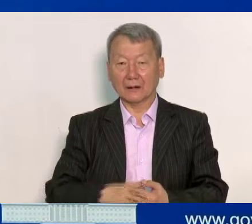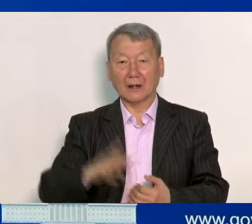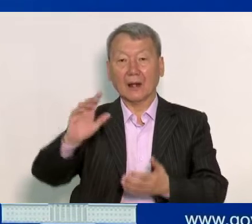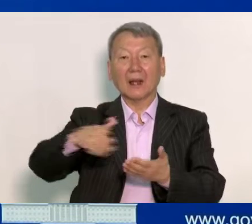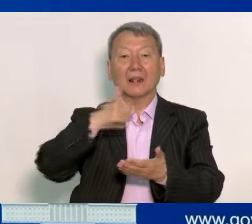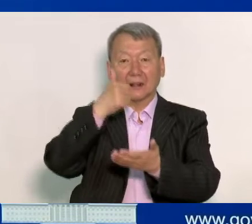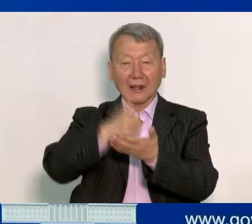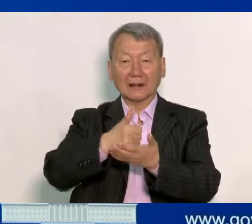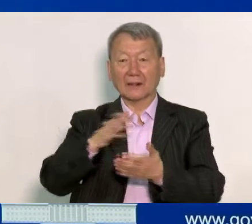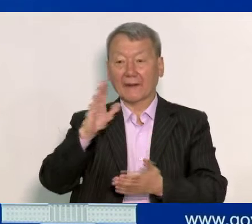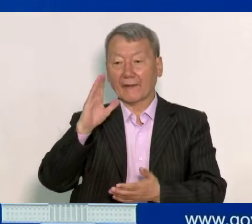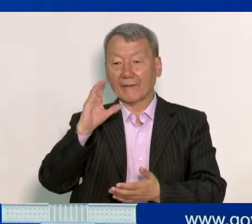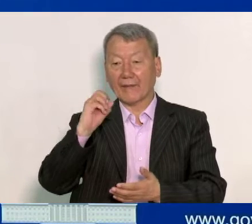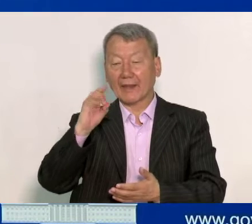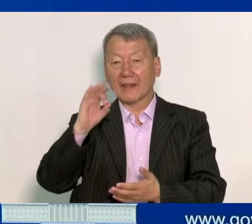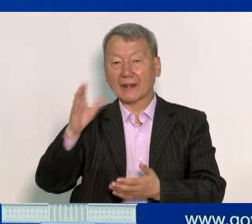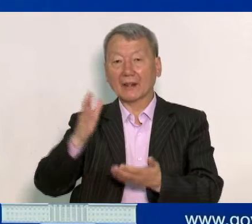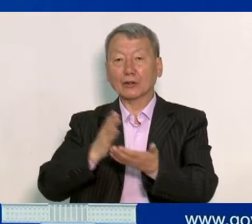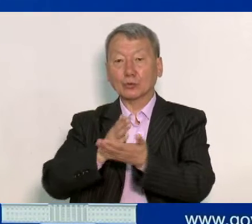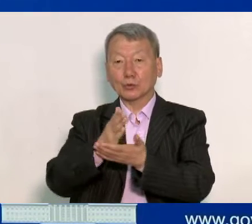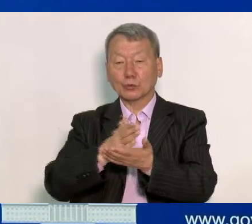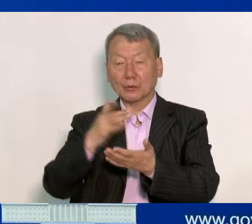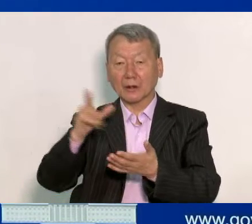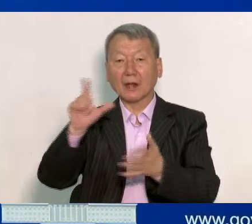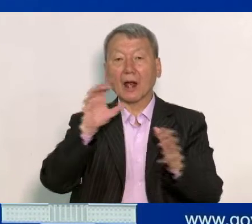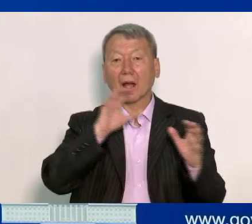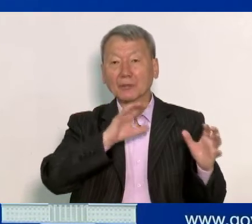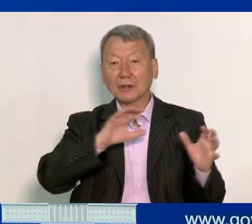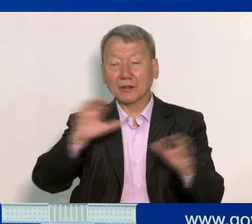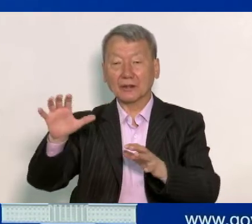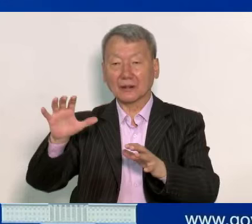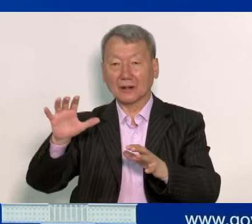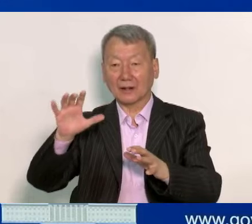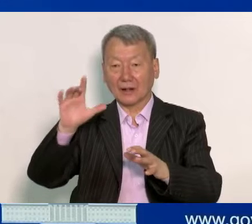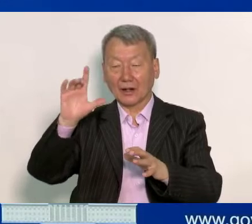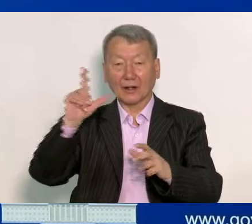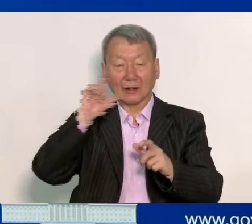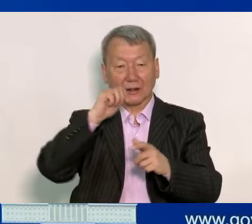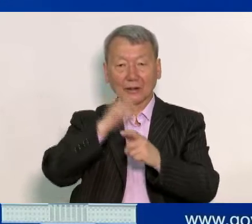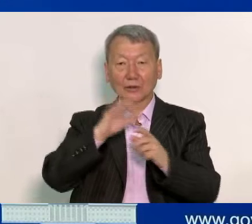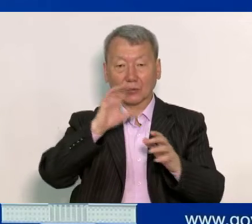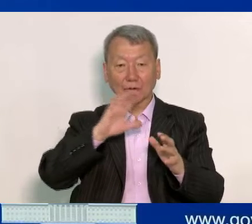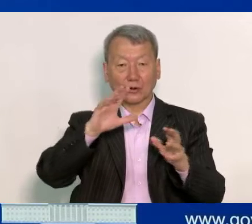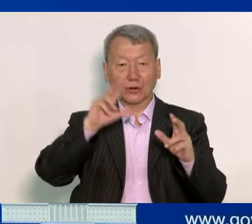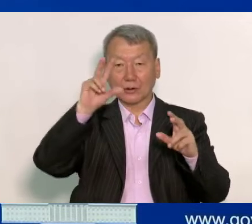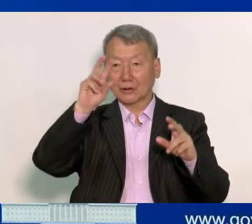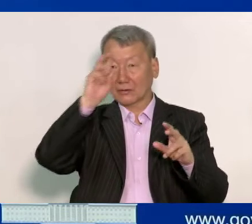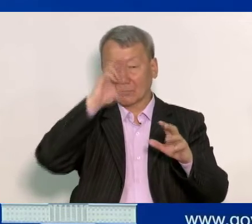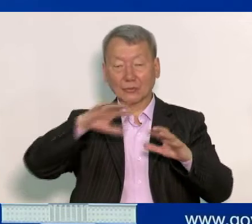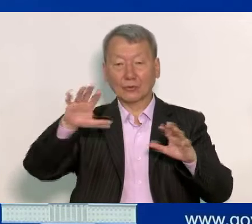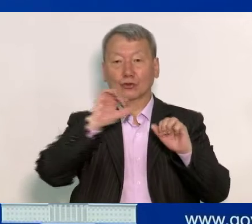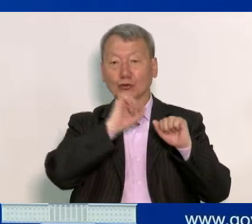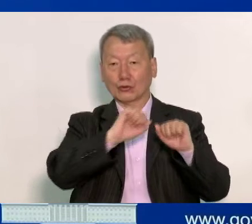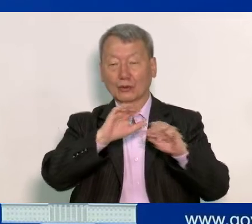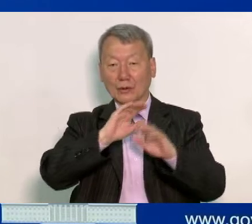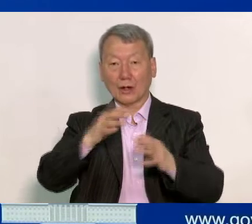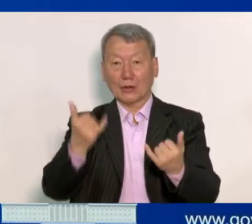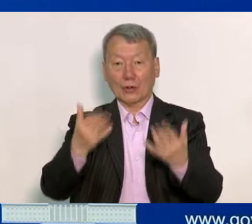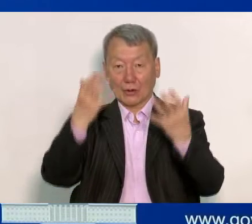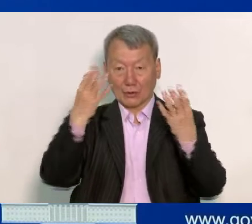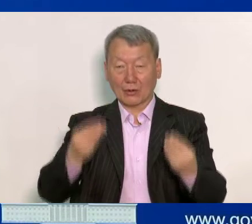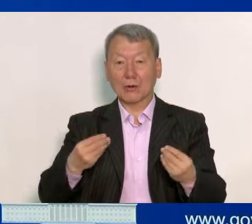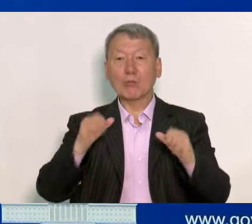главной задачей ветеринарной службы является обеспечение эпизоотического благополучия в стране. На сегодняшний день